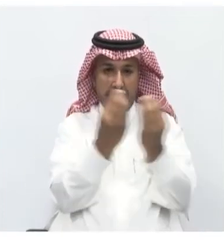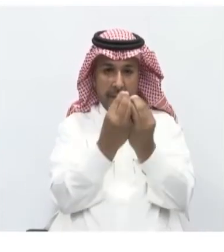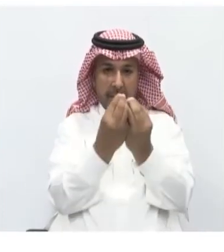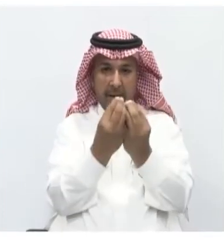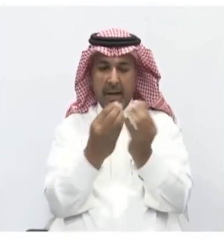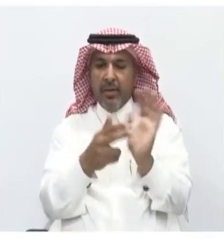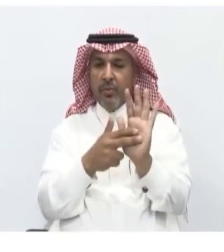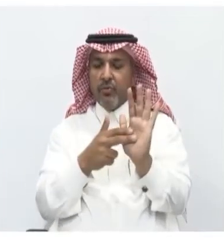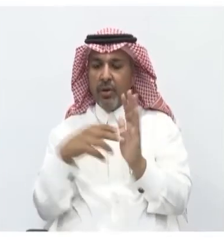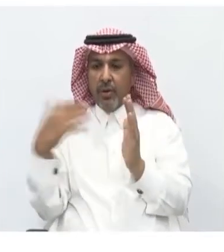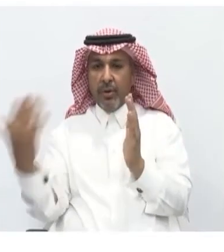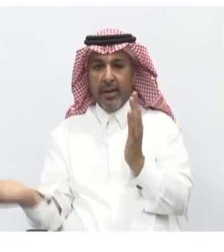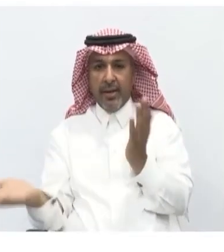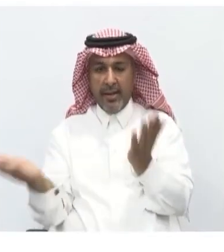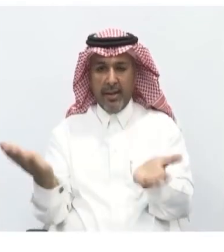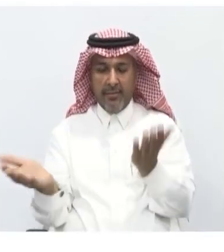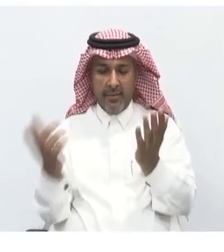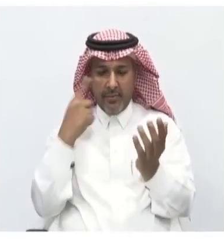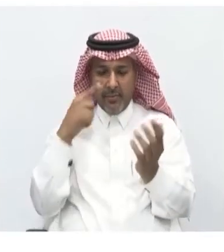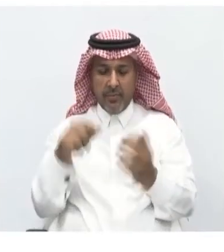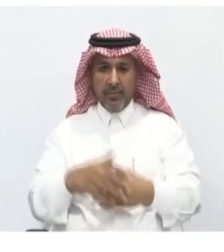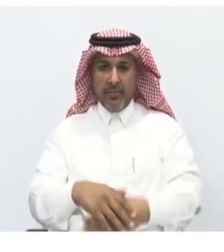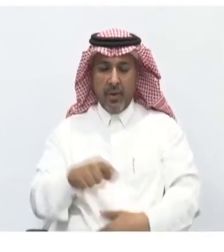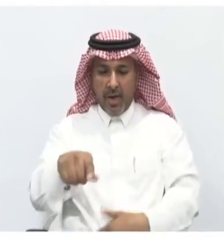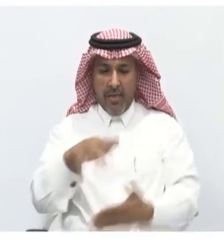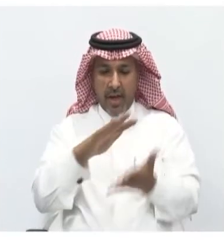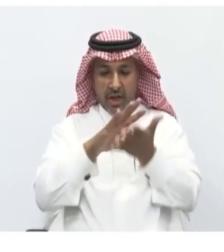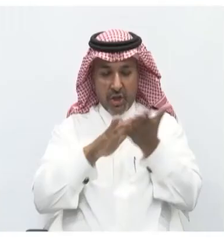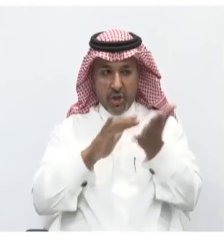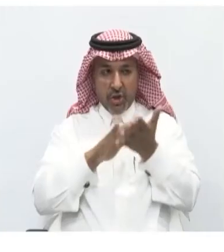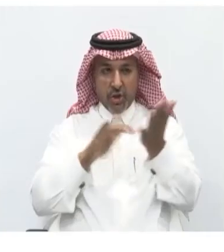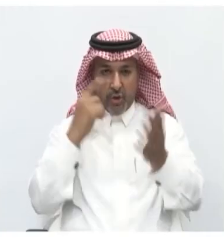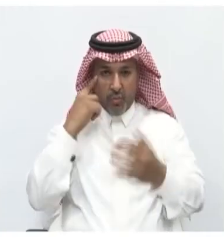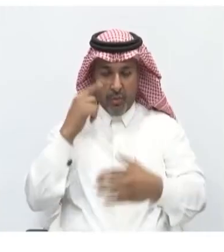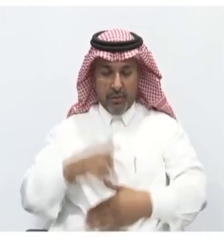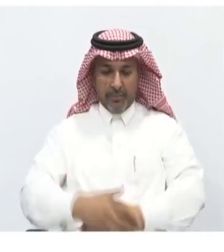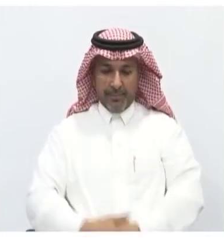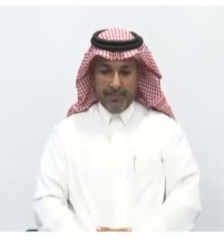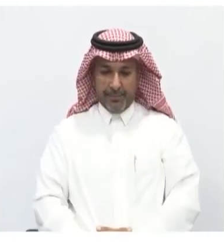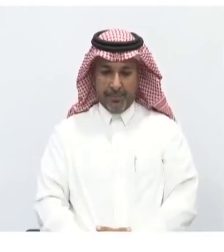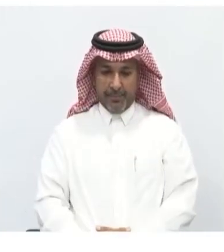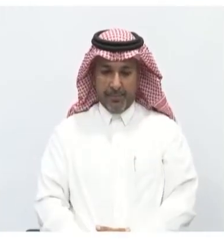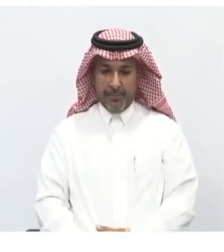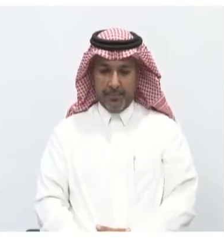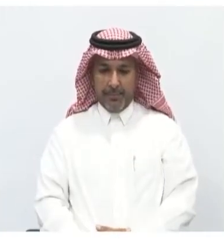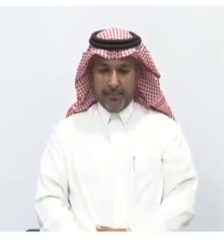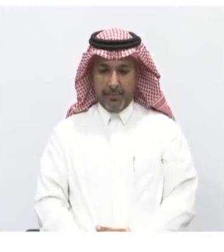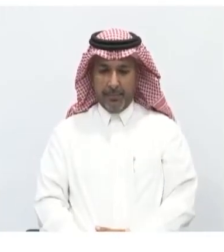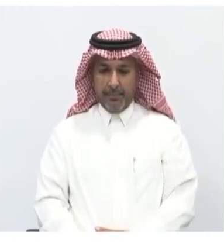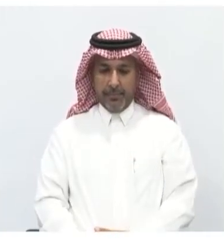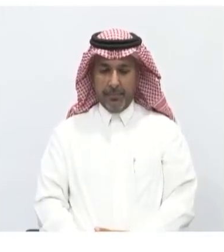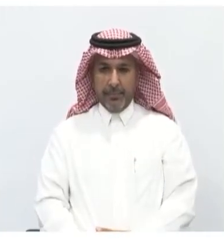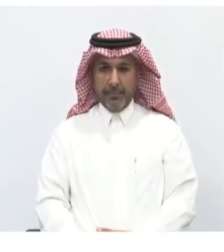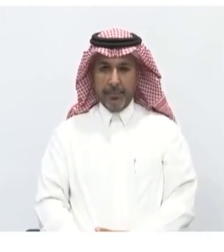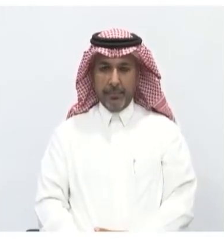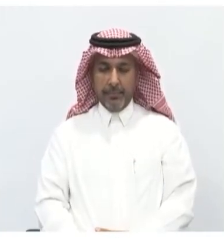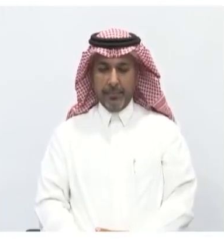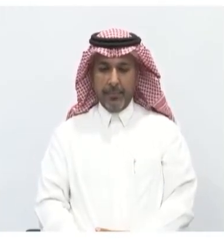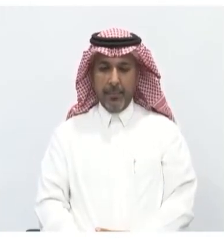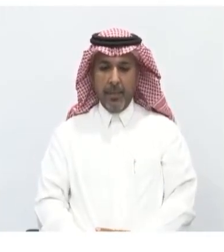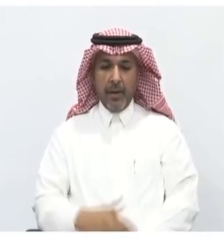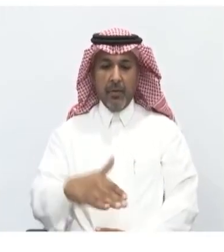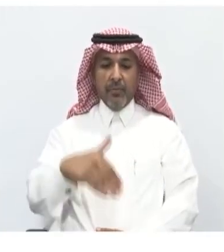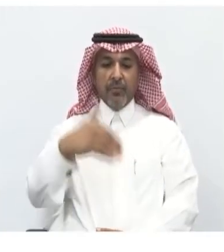الكيميائيه الموزونه هذا هو الجدول كتبنا هنا المعادله فوق فهنا